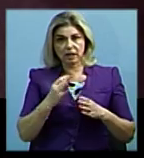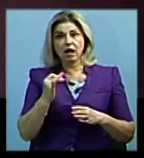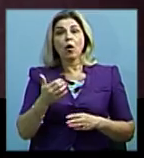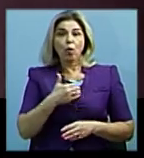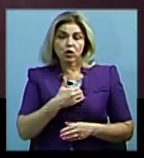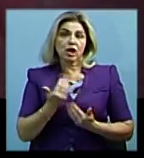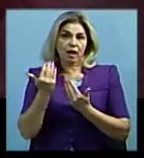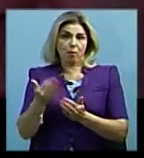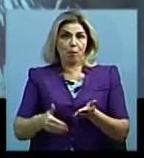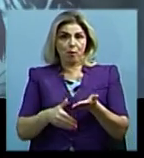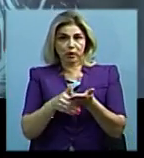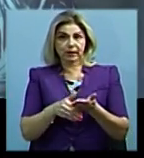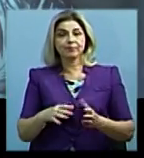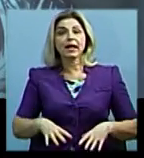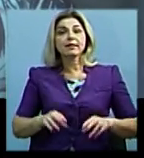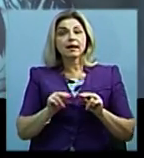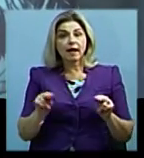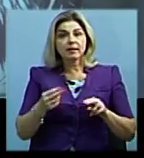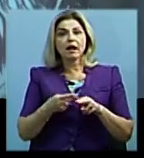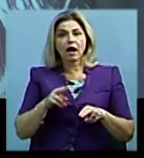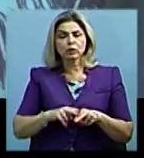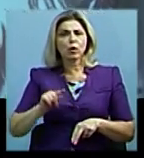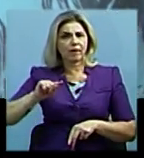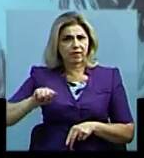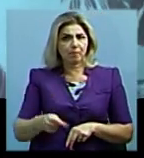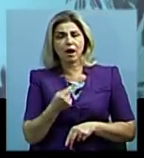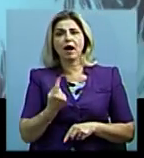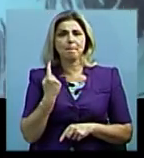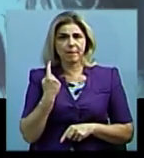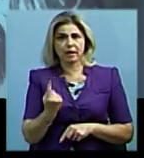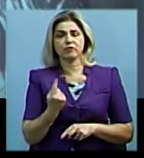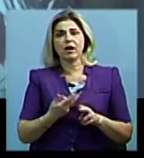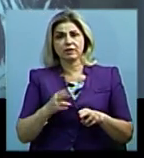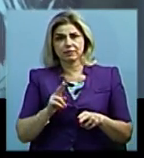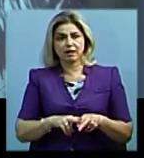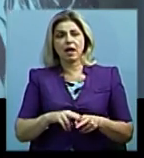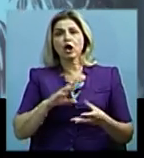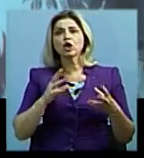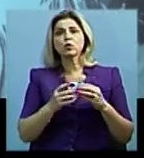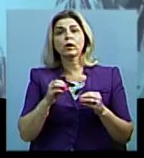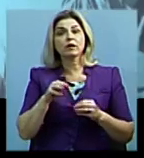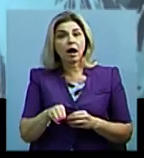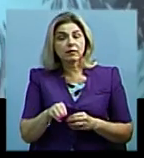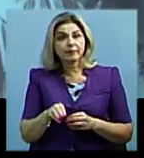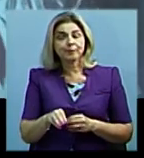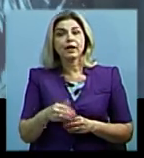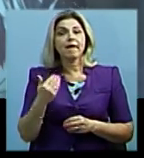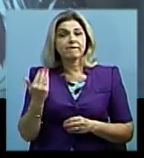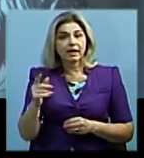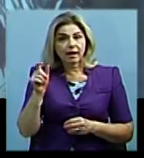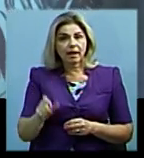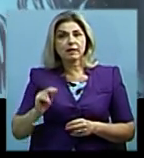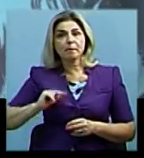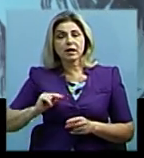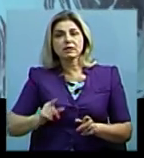йому допомогти. Тренер, який вимагає вперше, ну, по-перше, вимагає результат. Він працював з